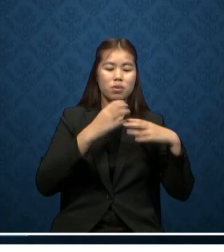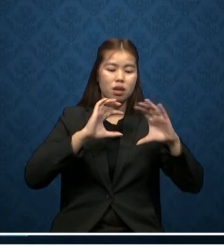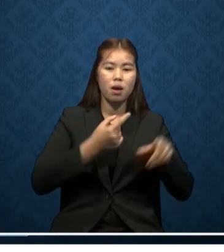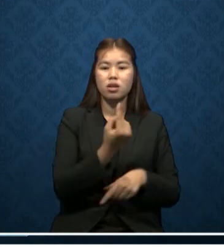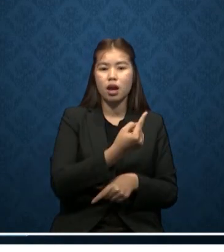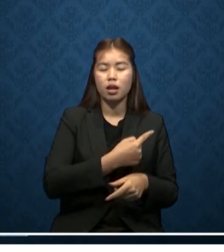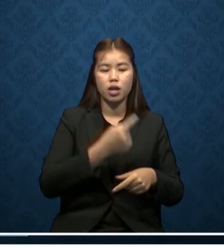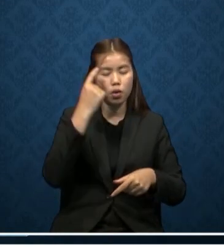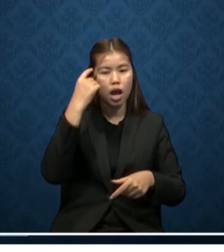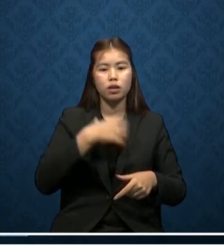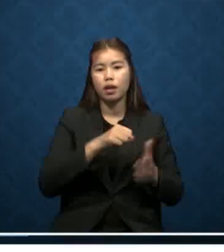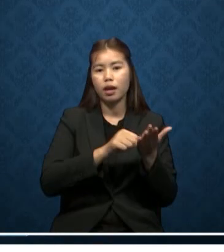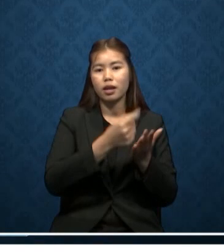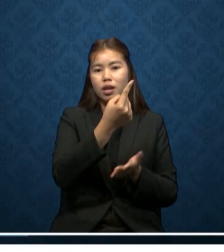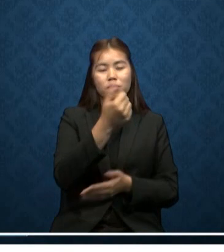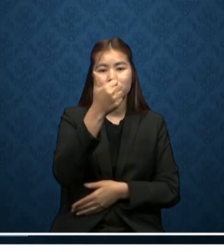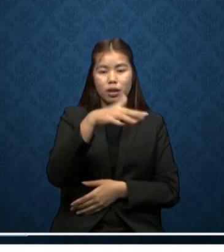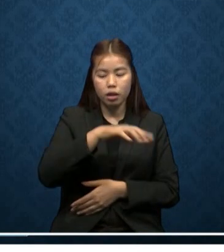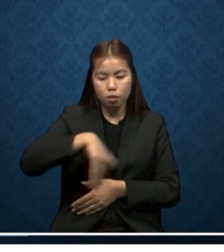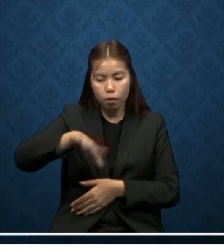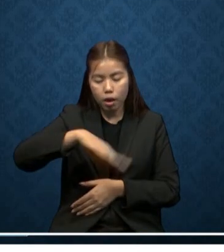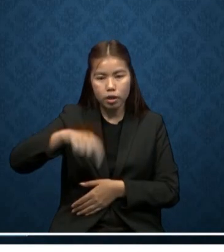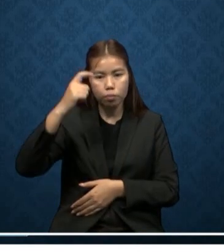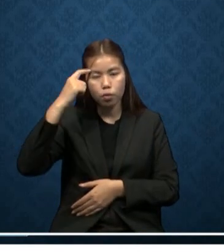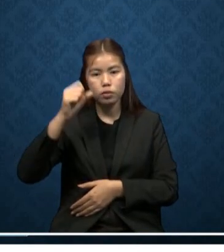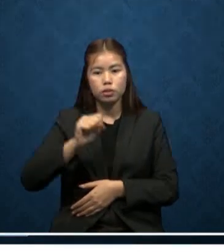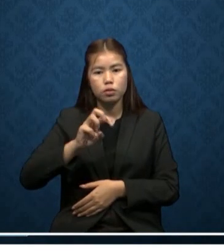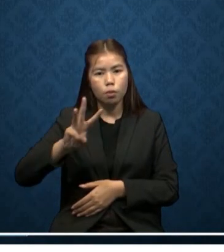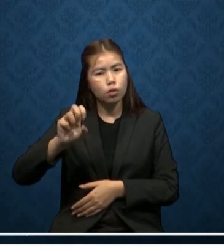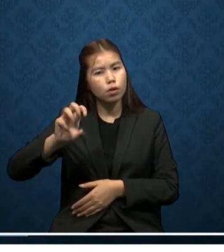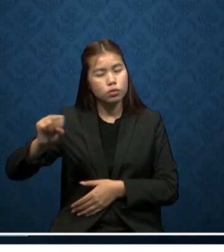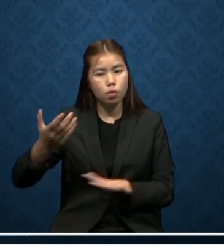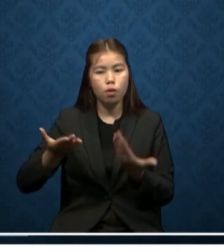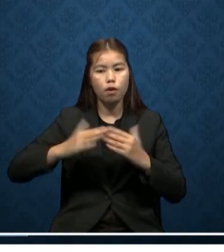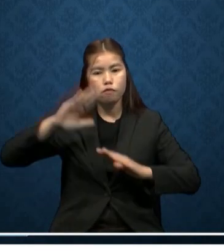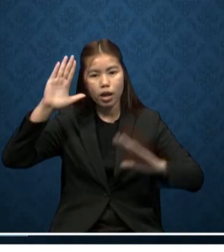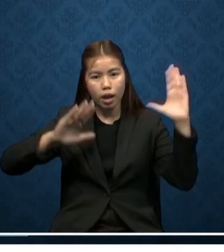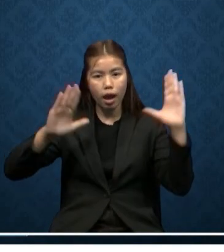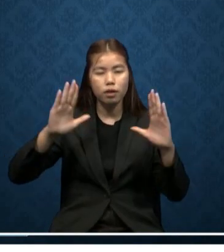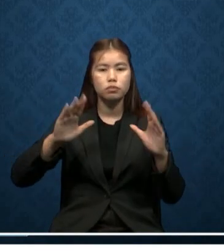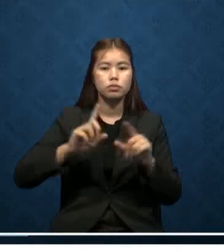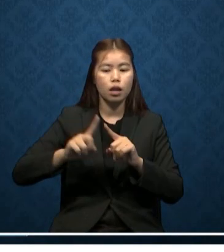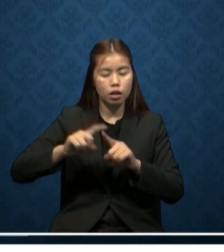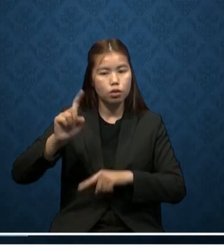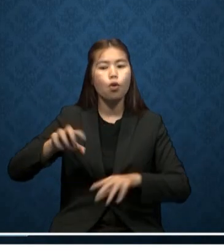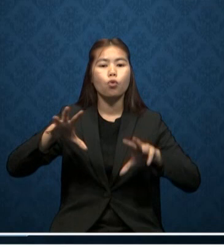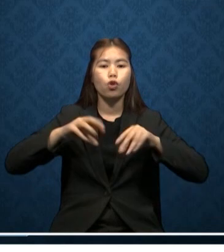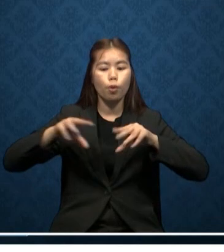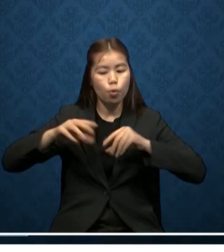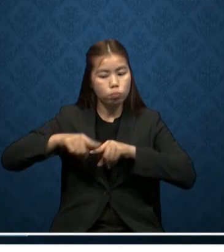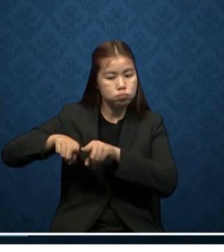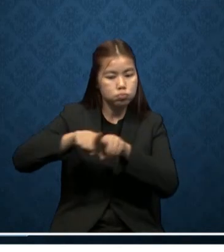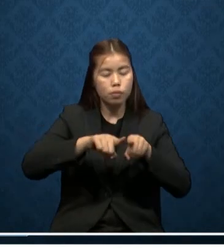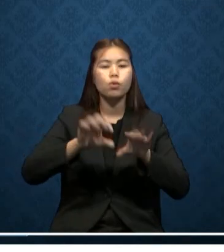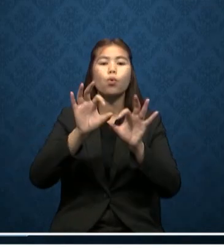นะต้องมี 1ใน 3วุฒิสภาไว้ถ่วงดุลต้องมี 20%ของฝ่ายค้านให้เห็นชอบด้วยก็จะไปได้